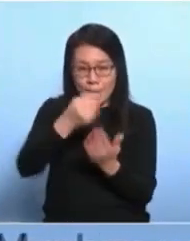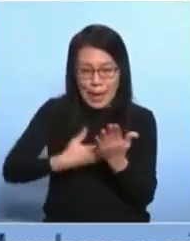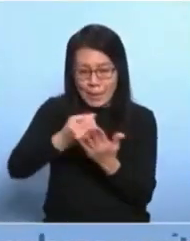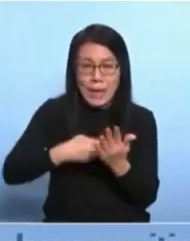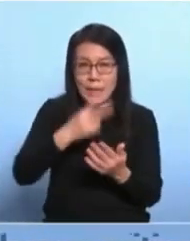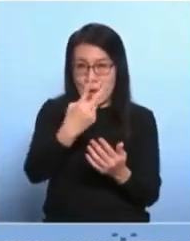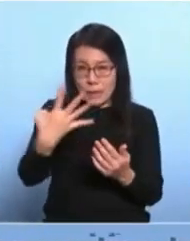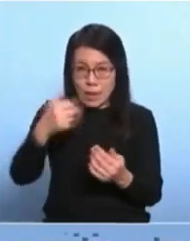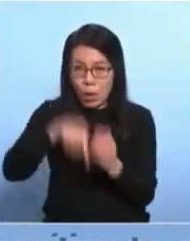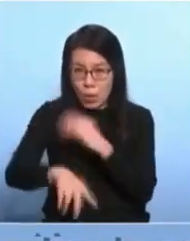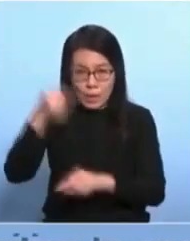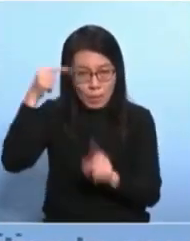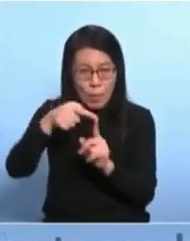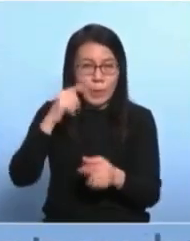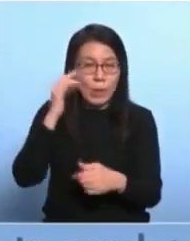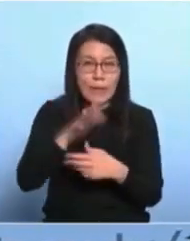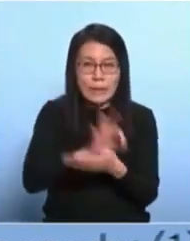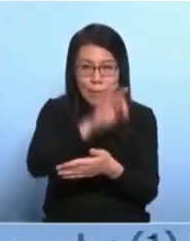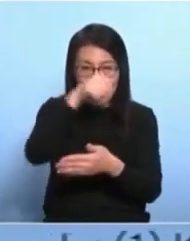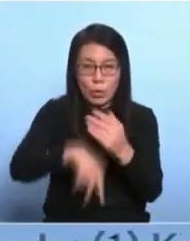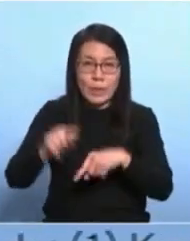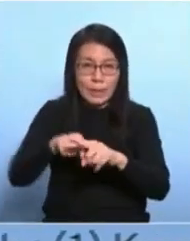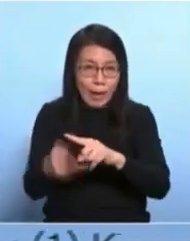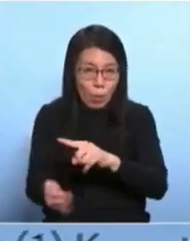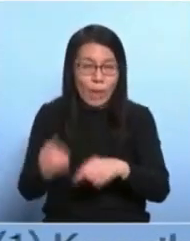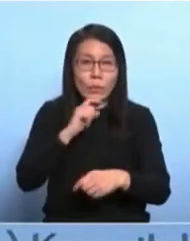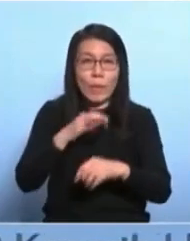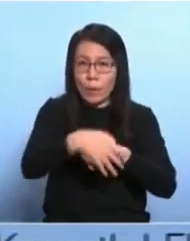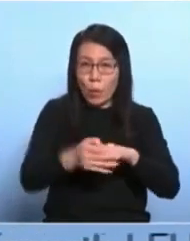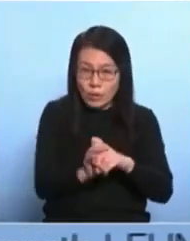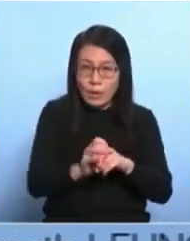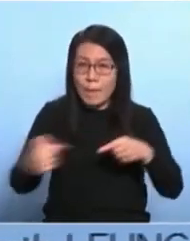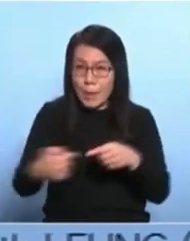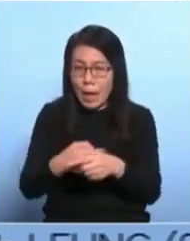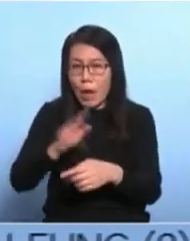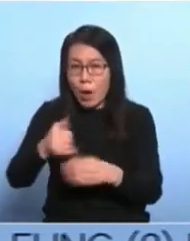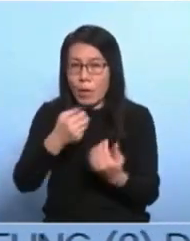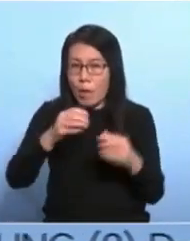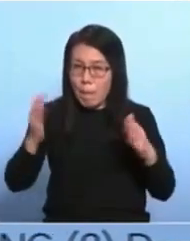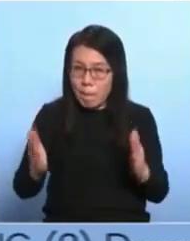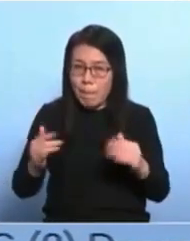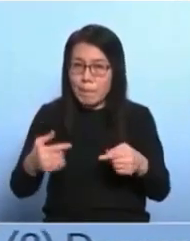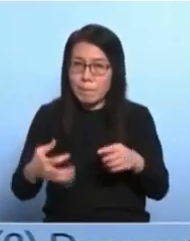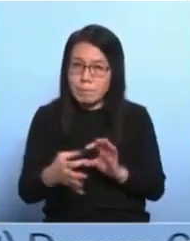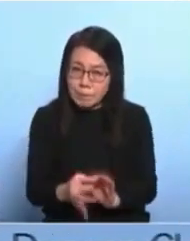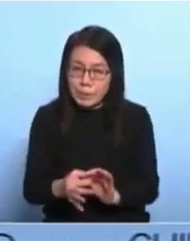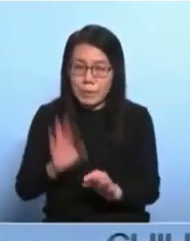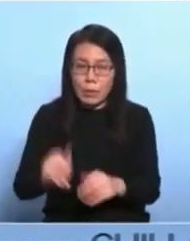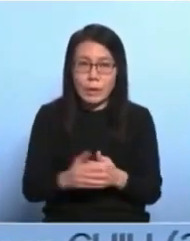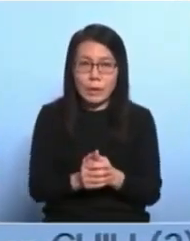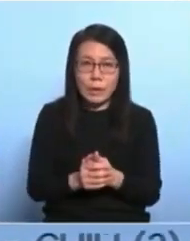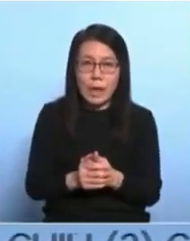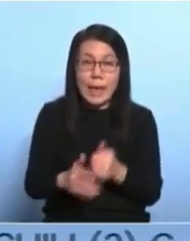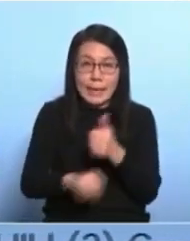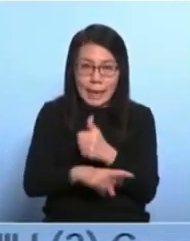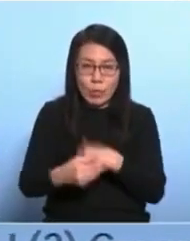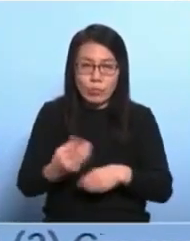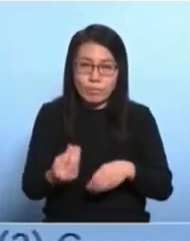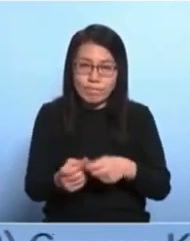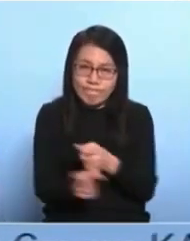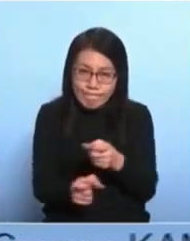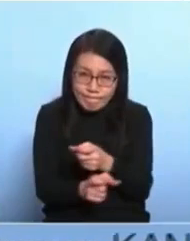施，目標是在三年之內被大灣區和國際通行的規則銜接，透過建立基本營商